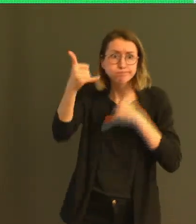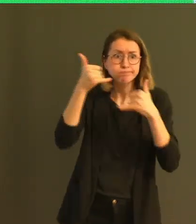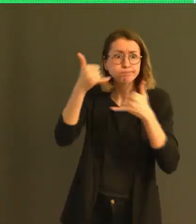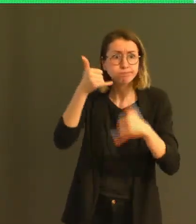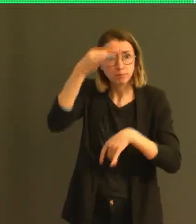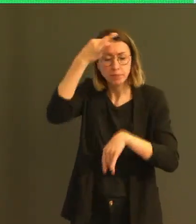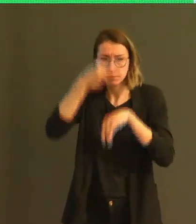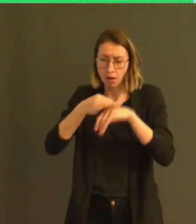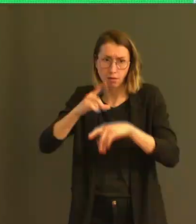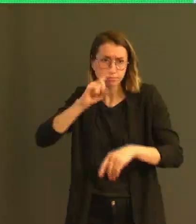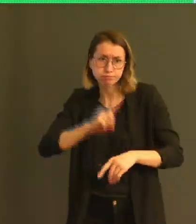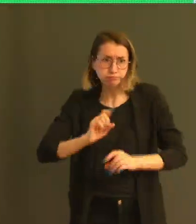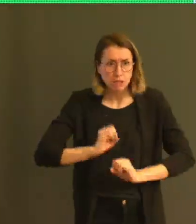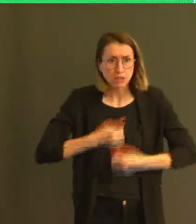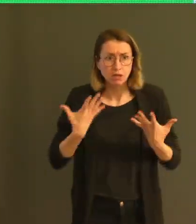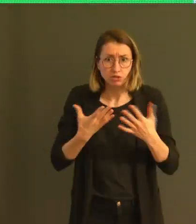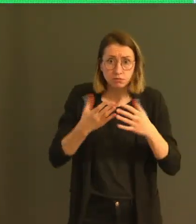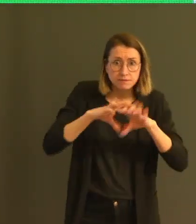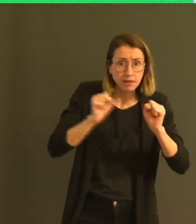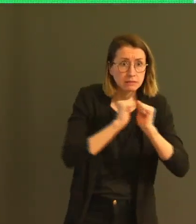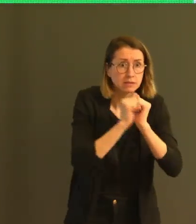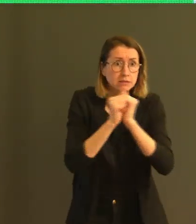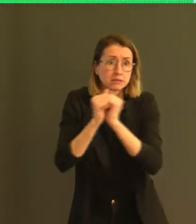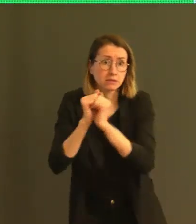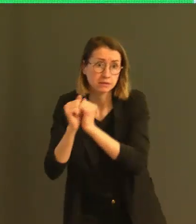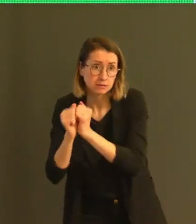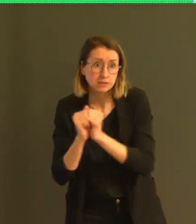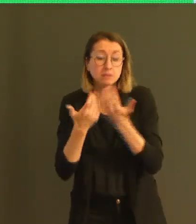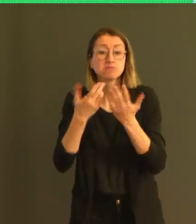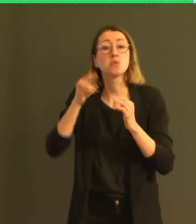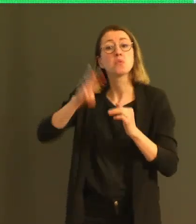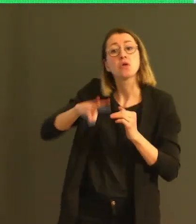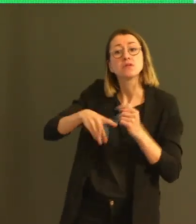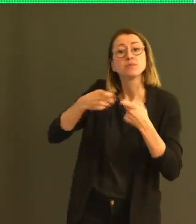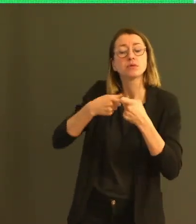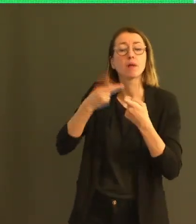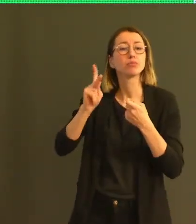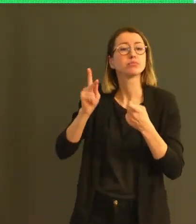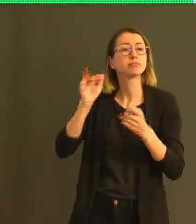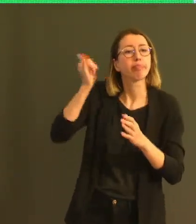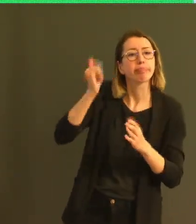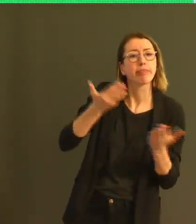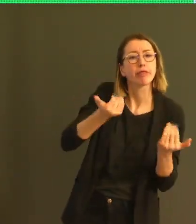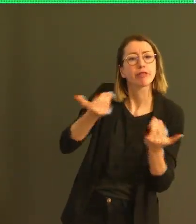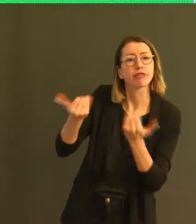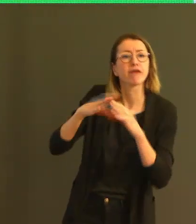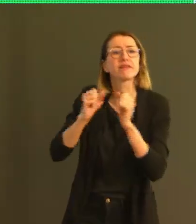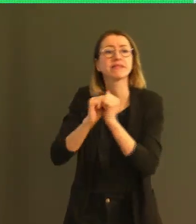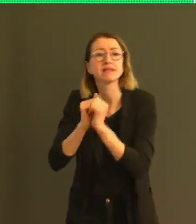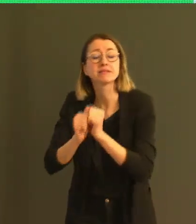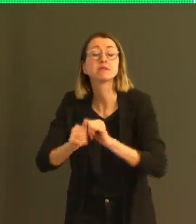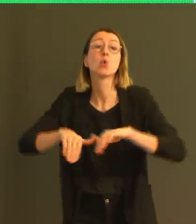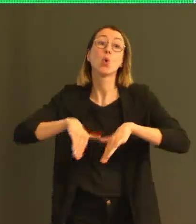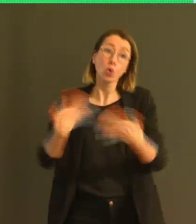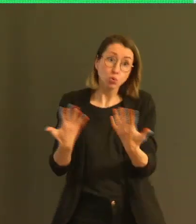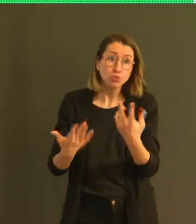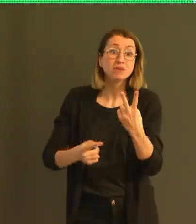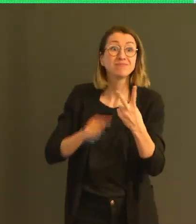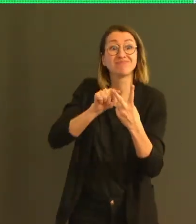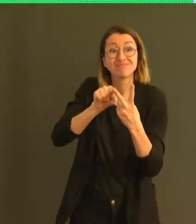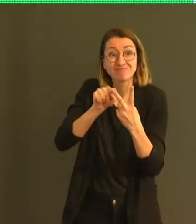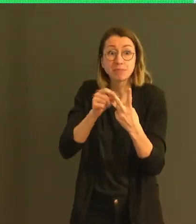fréquemment que dans la partie sud du pays l'autre était effectivement pour des raisons encore inconnues le virus qui circule